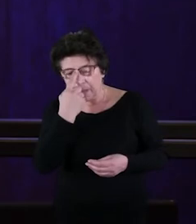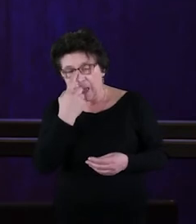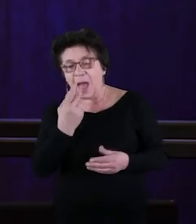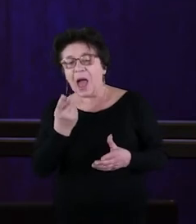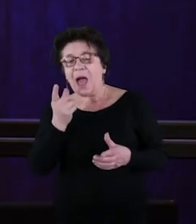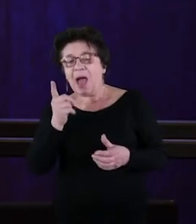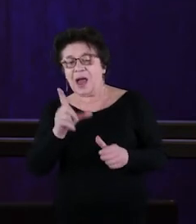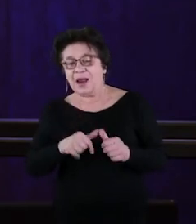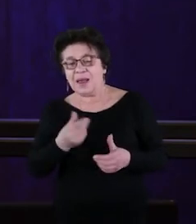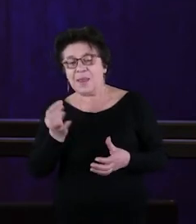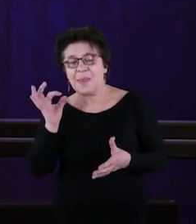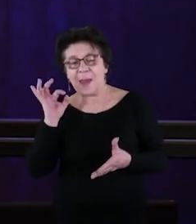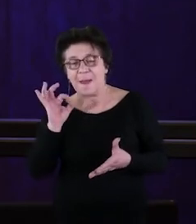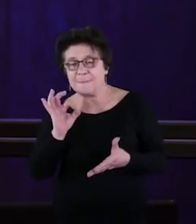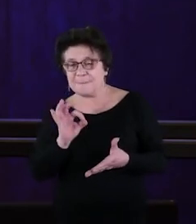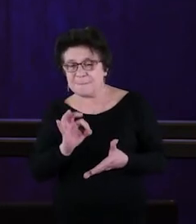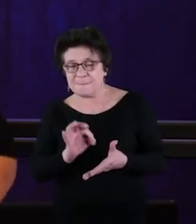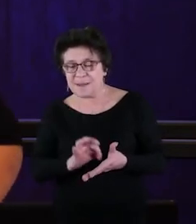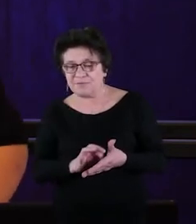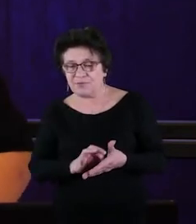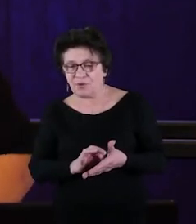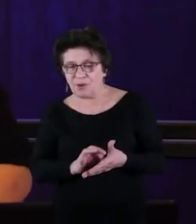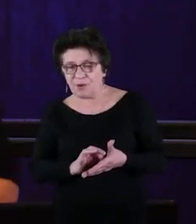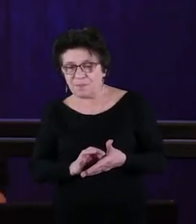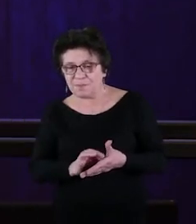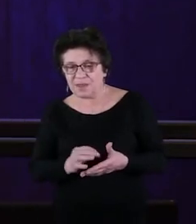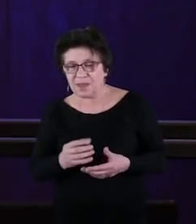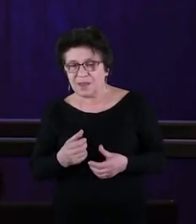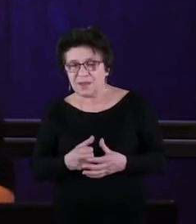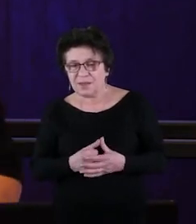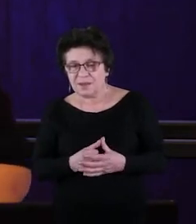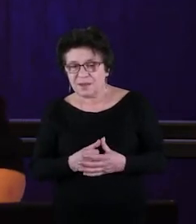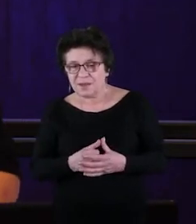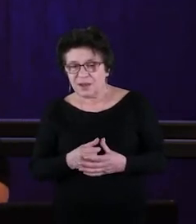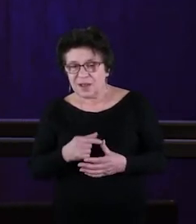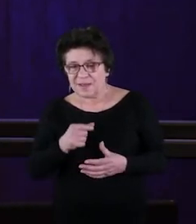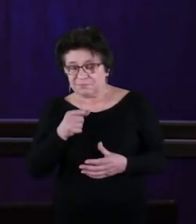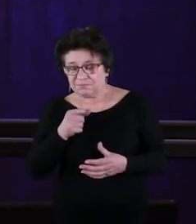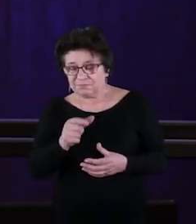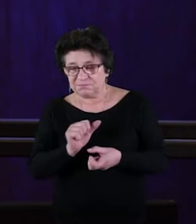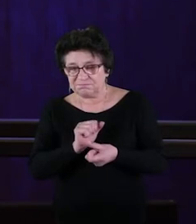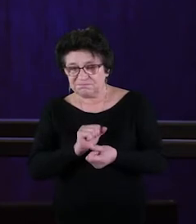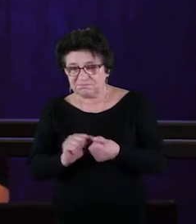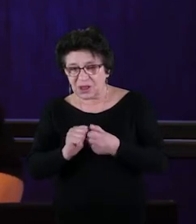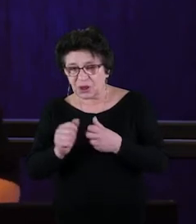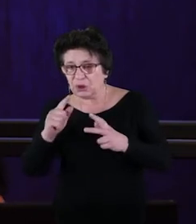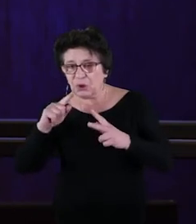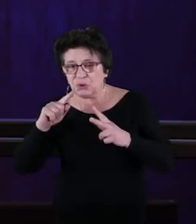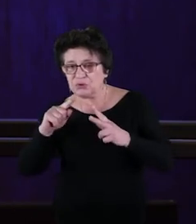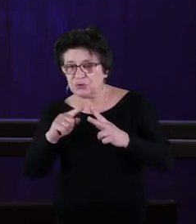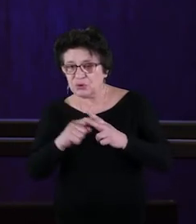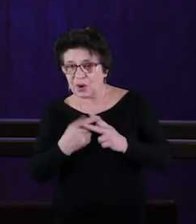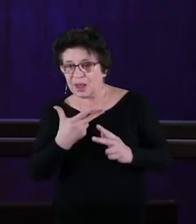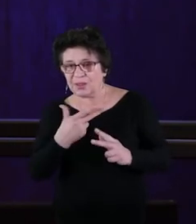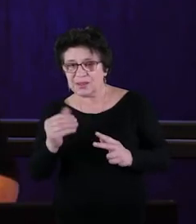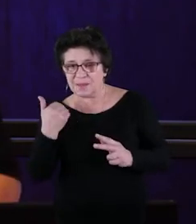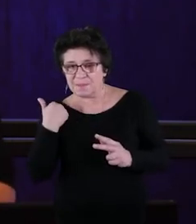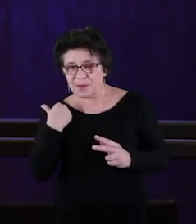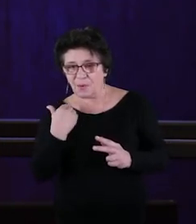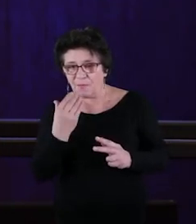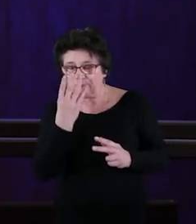na pewno nie nie jest to możliwe żeby taka takie usz było niewidoczne przez